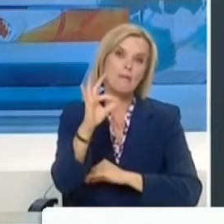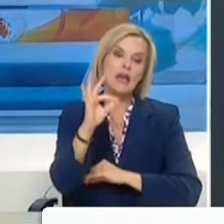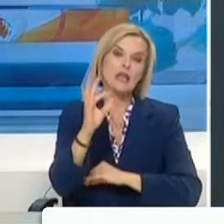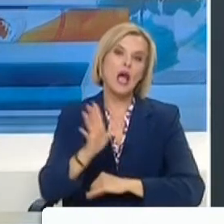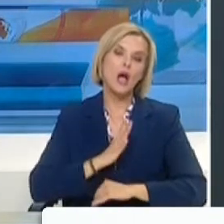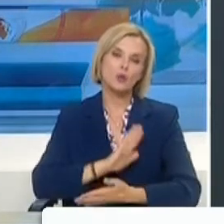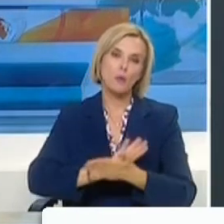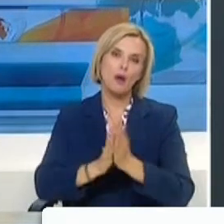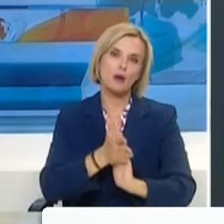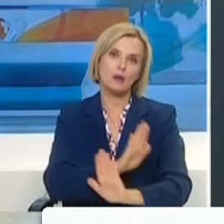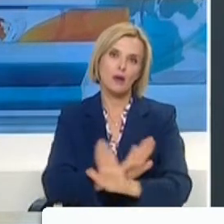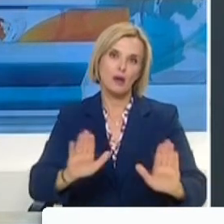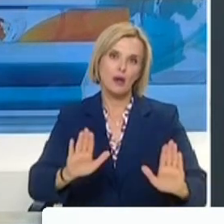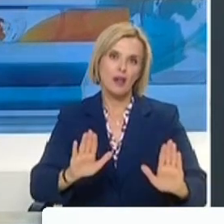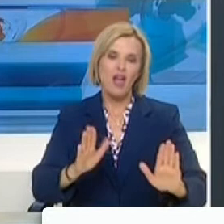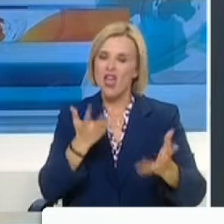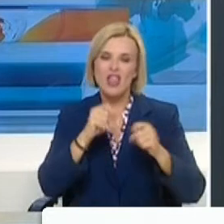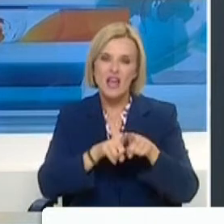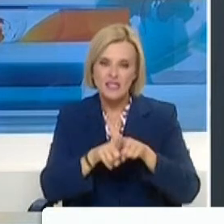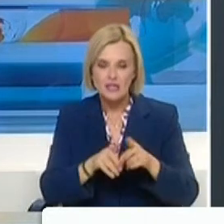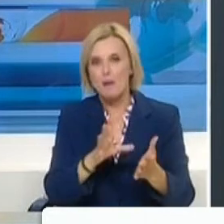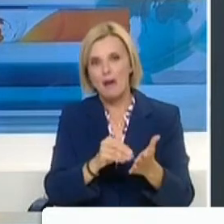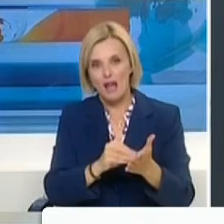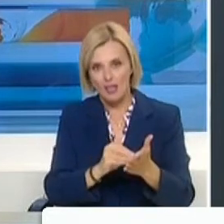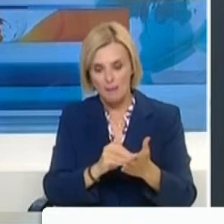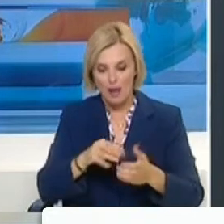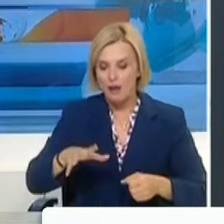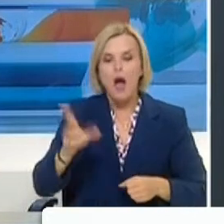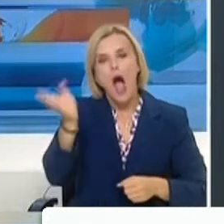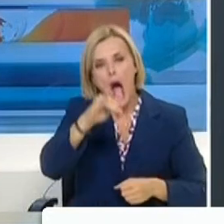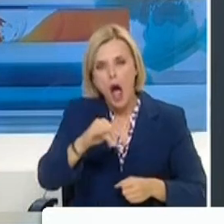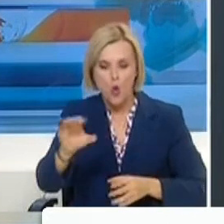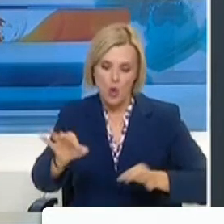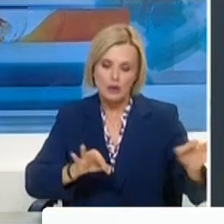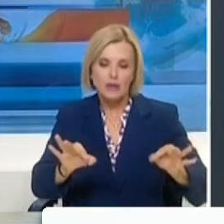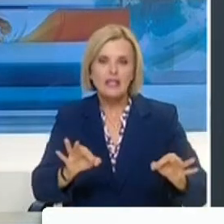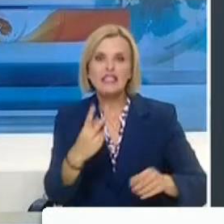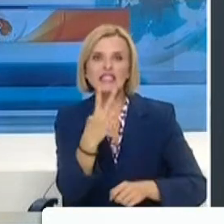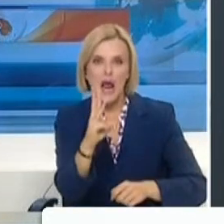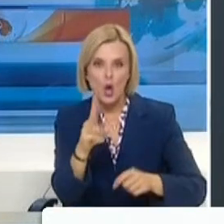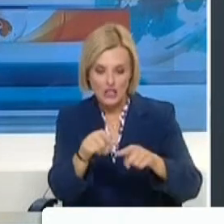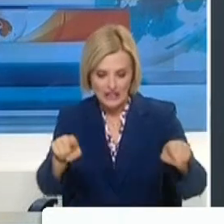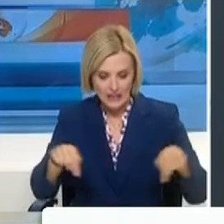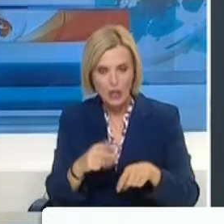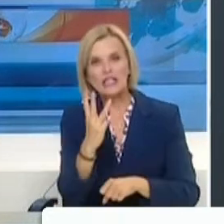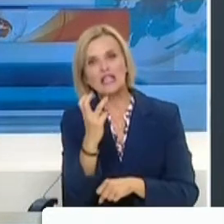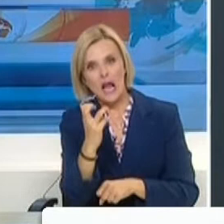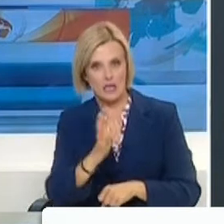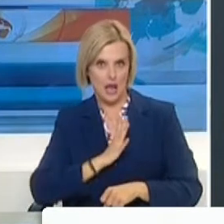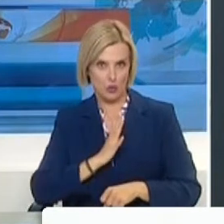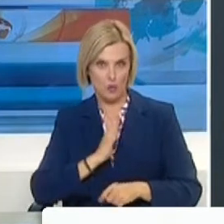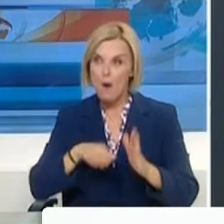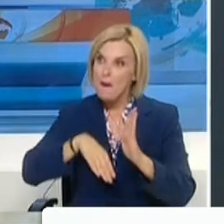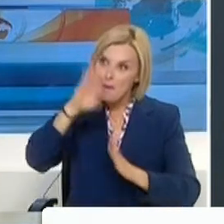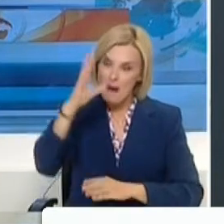είναι 50 πιστοί. Δηλαδή, ένας χώρος λατρείας επιφάνειας 300 τετραγωνικών μπορεί να δεχτεί ως 30 πιστούς, ενώ